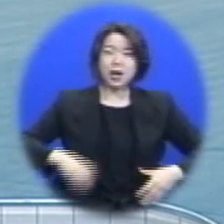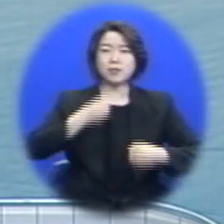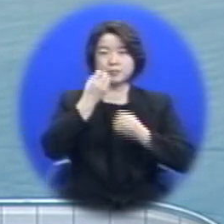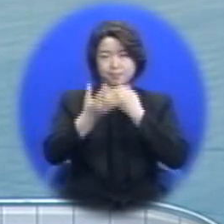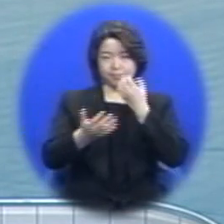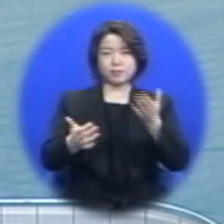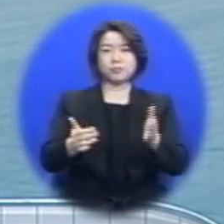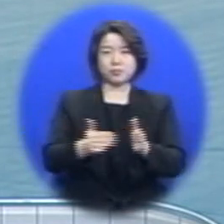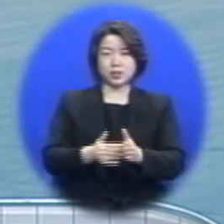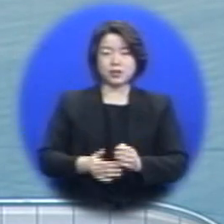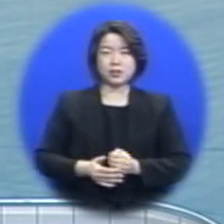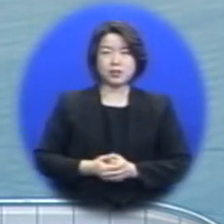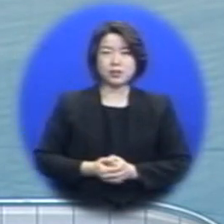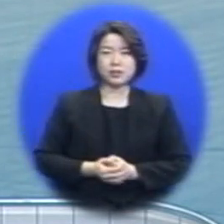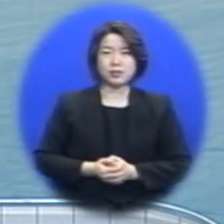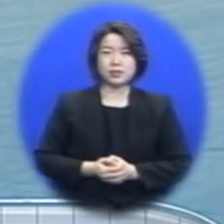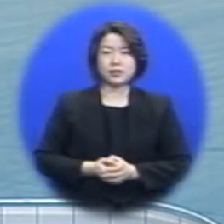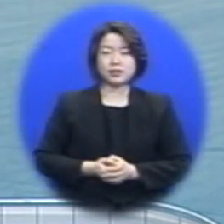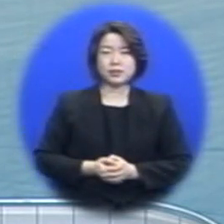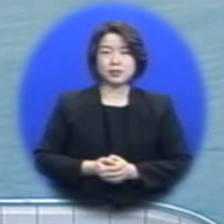거죠.